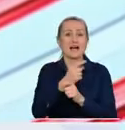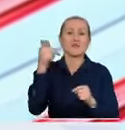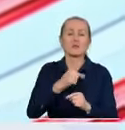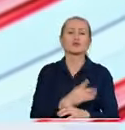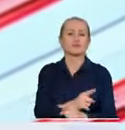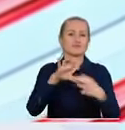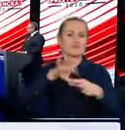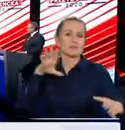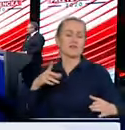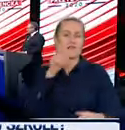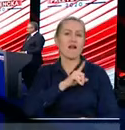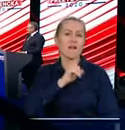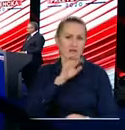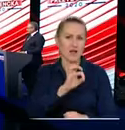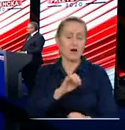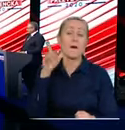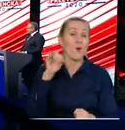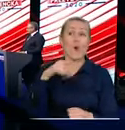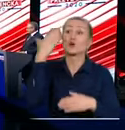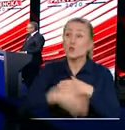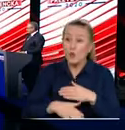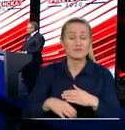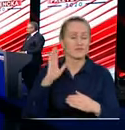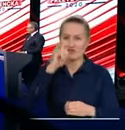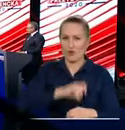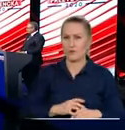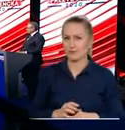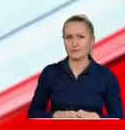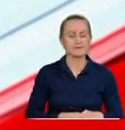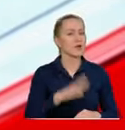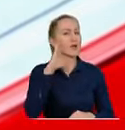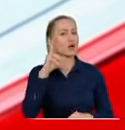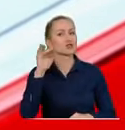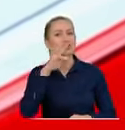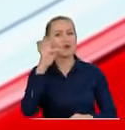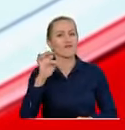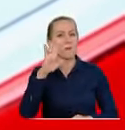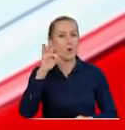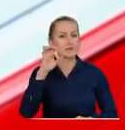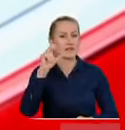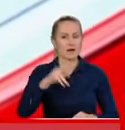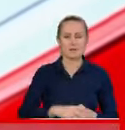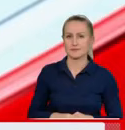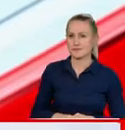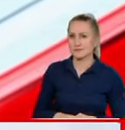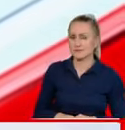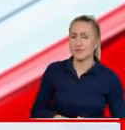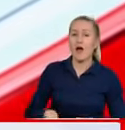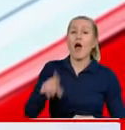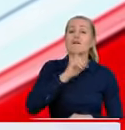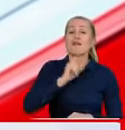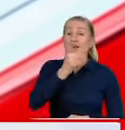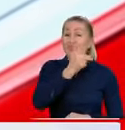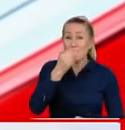źle kończą. Czas na odpowiedź Krzysztofa Bosaka. Temat religii w szkole to temat zastępczy.